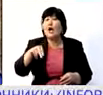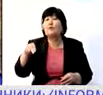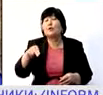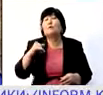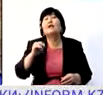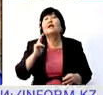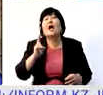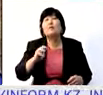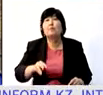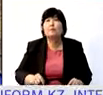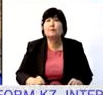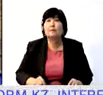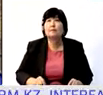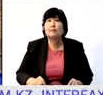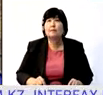«КАМ».